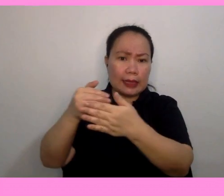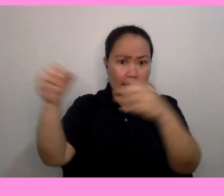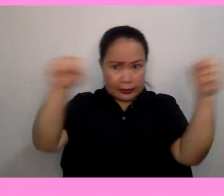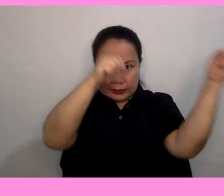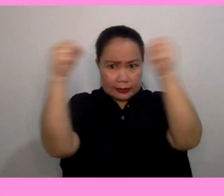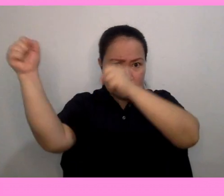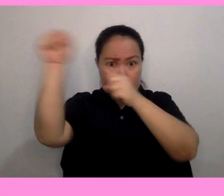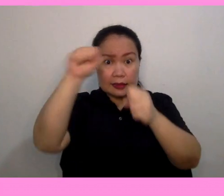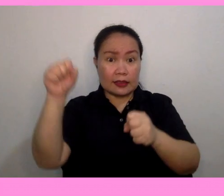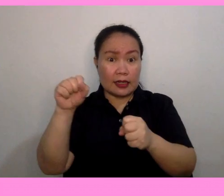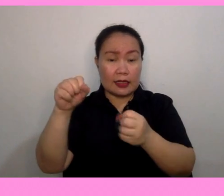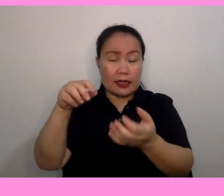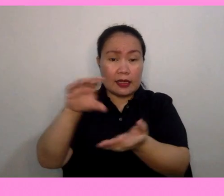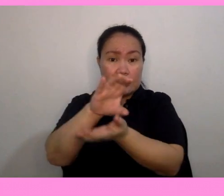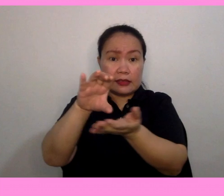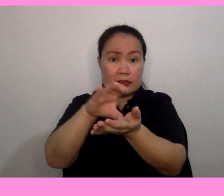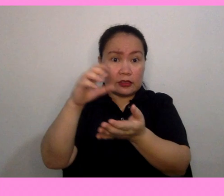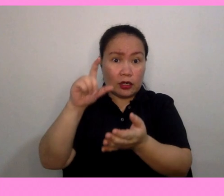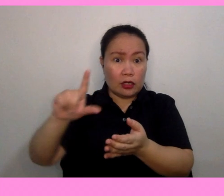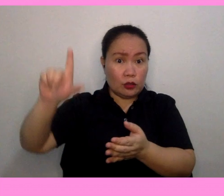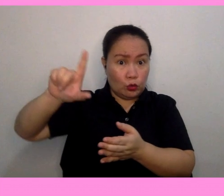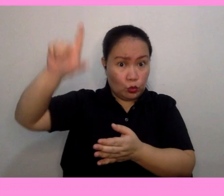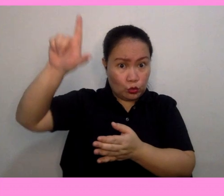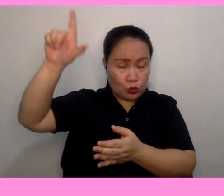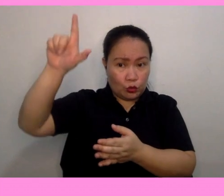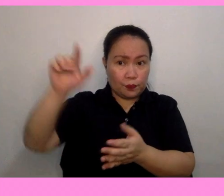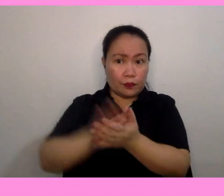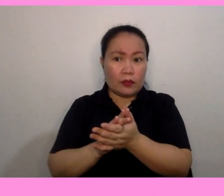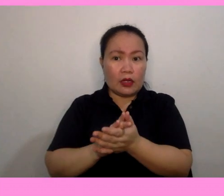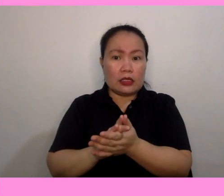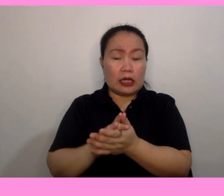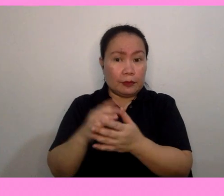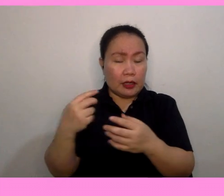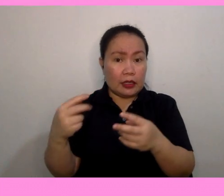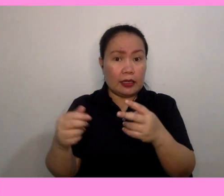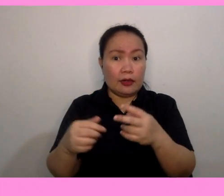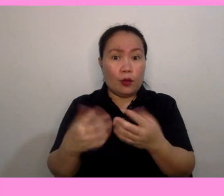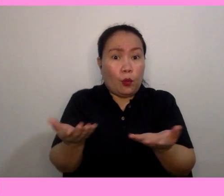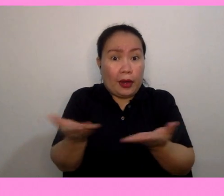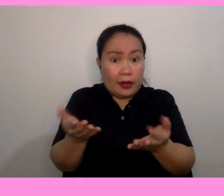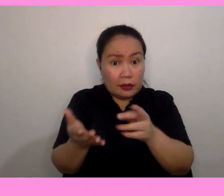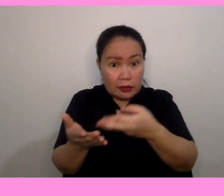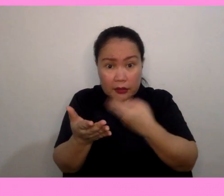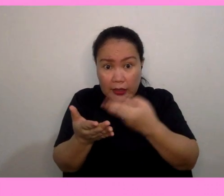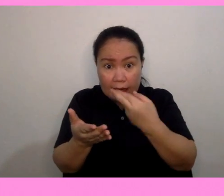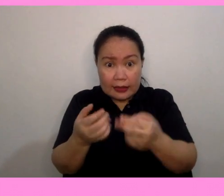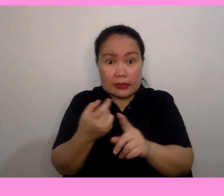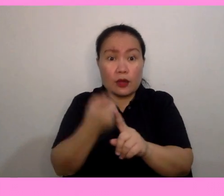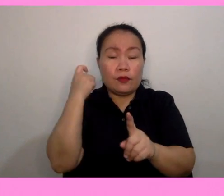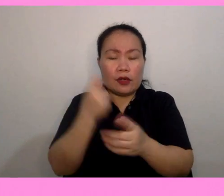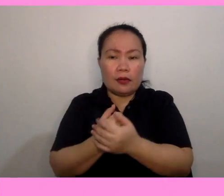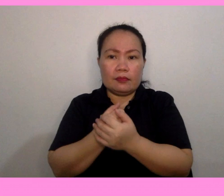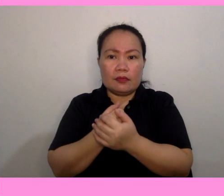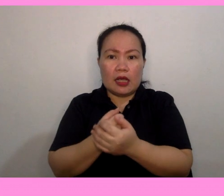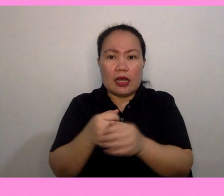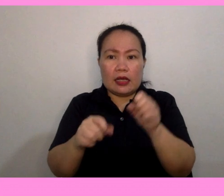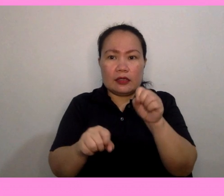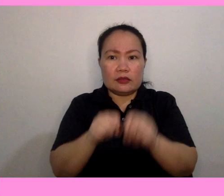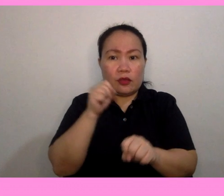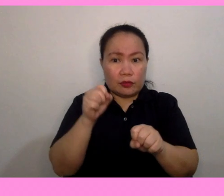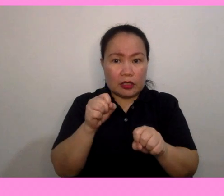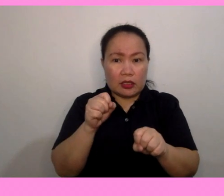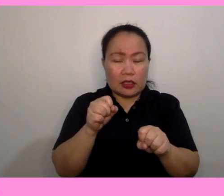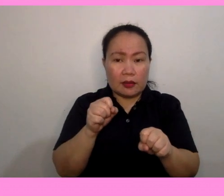sa gitnang Luzon, na isa sa pangunahing pinagmumulan ng bigas sa bansa. Inaasahan na magkukulang ang dami ng bigas